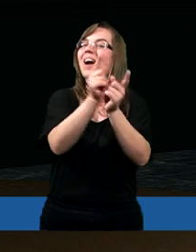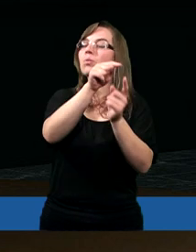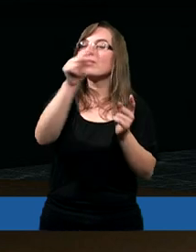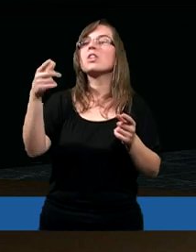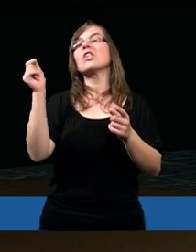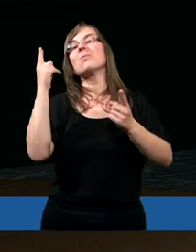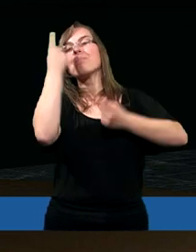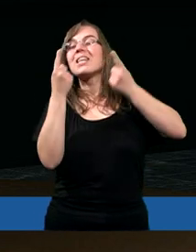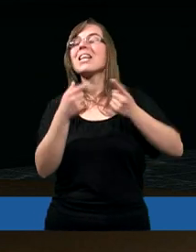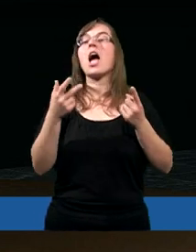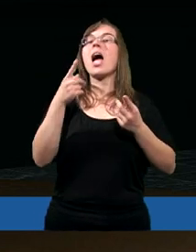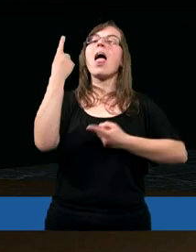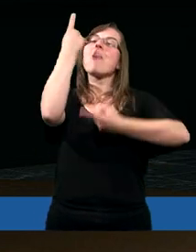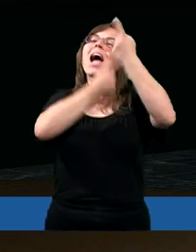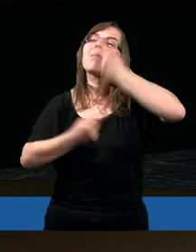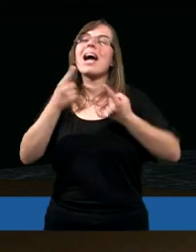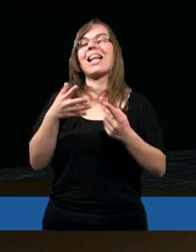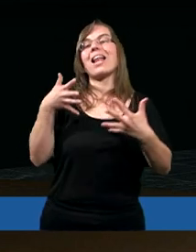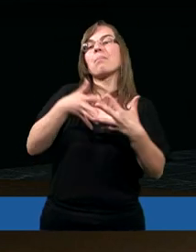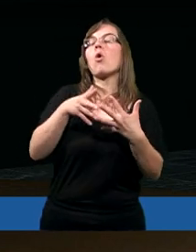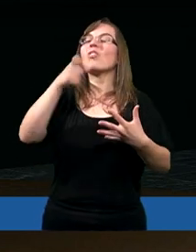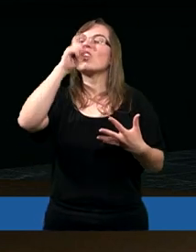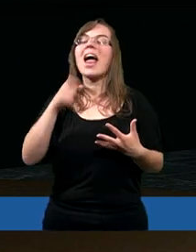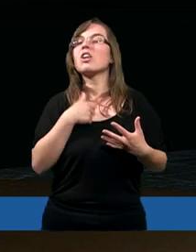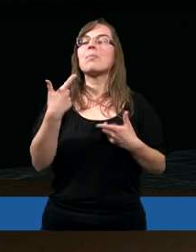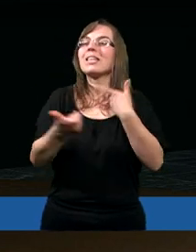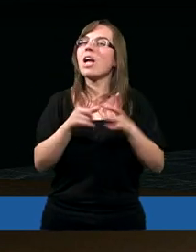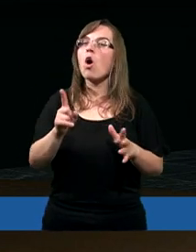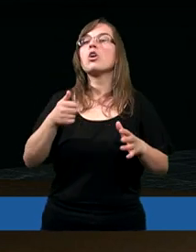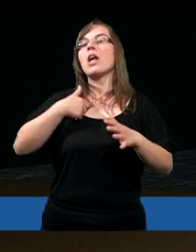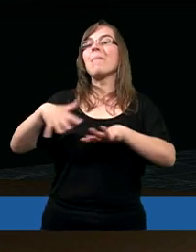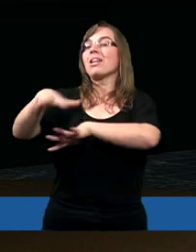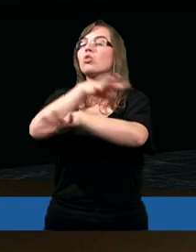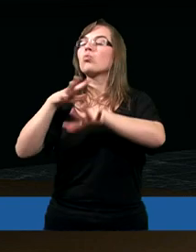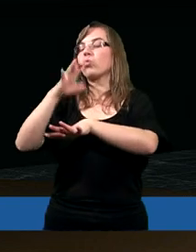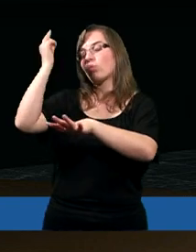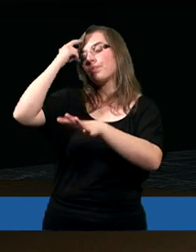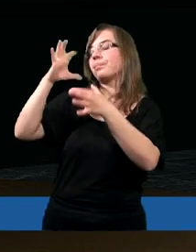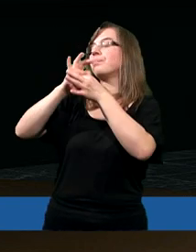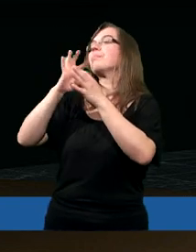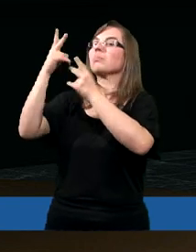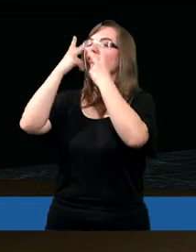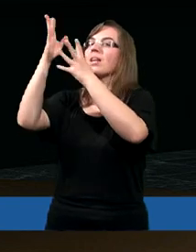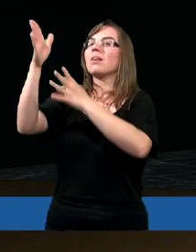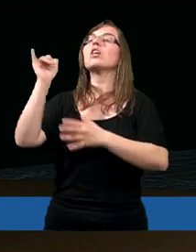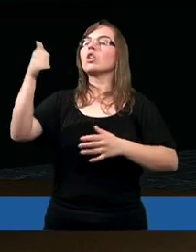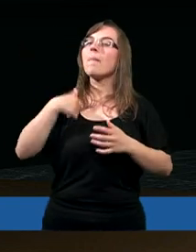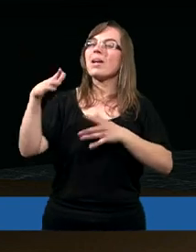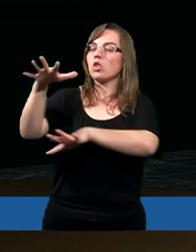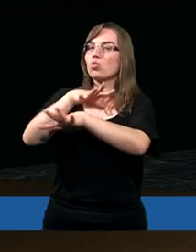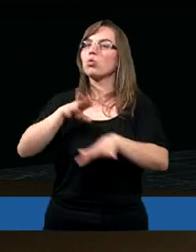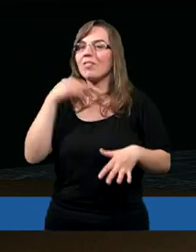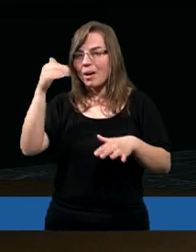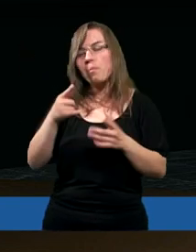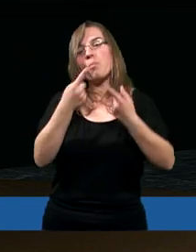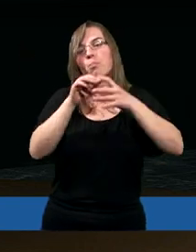własnej interpretacji proroctwa, tylko aby Duch Święty prowadził Kościół, który będzie miał